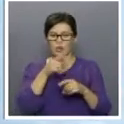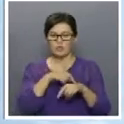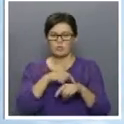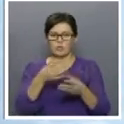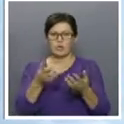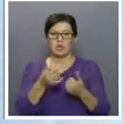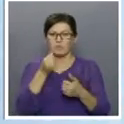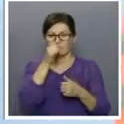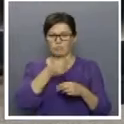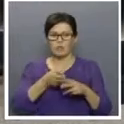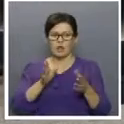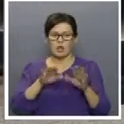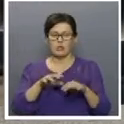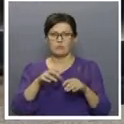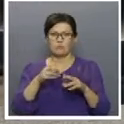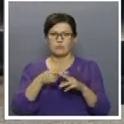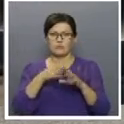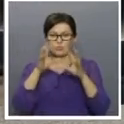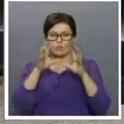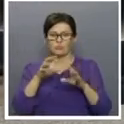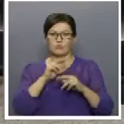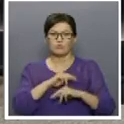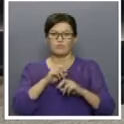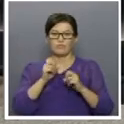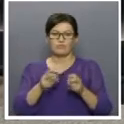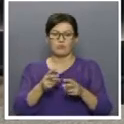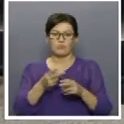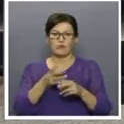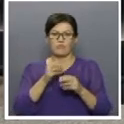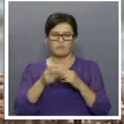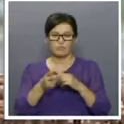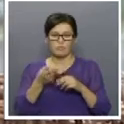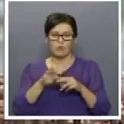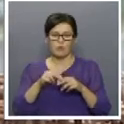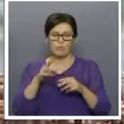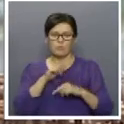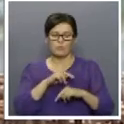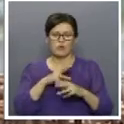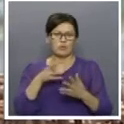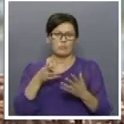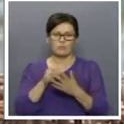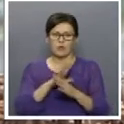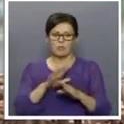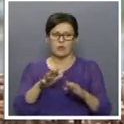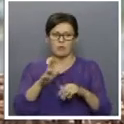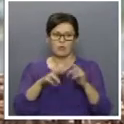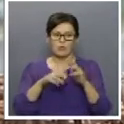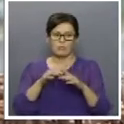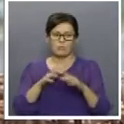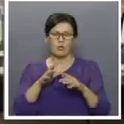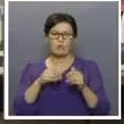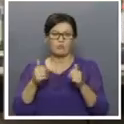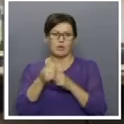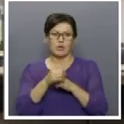алмағанын айтқан. Қалғаны жұмыстан заңсыз шығаруға қатысты. Мамандардың сөзінше бұған дейін еңбек ақыны төлемеу бойынша құрылыс саласы көш